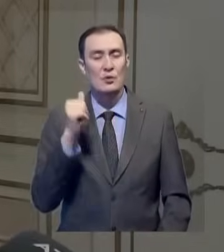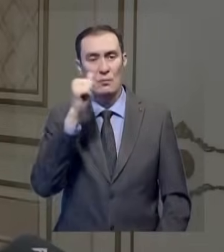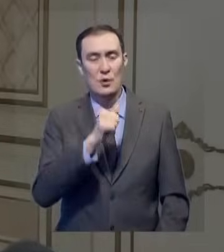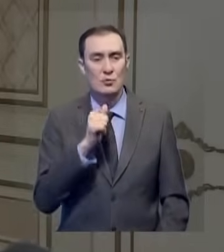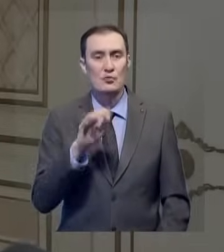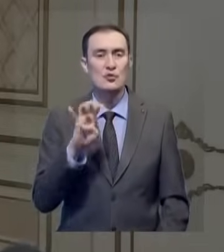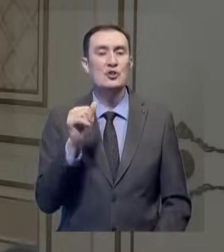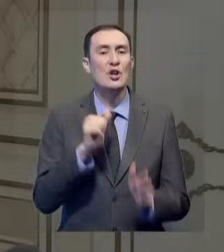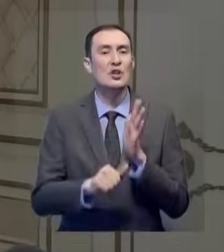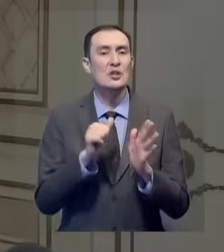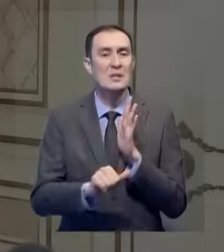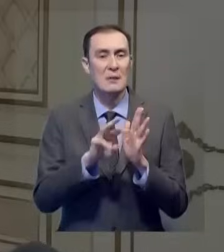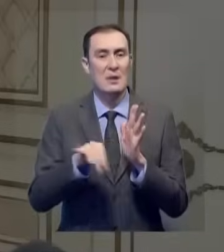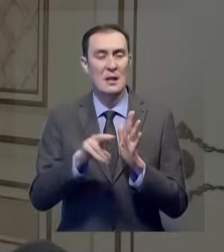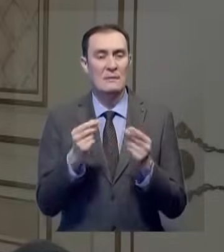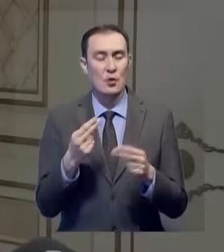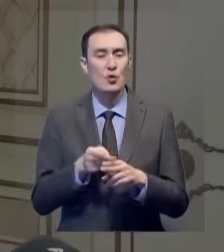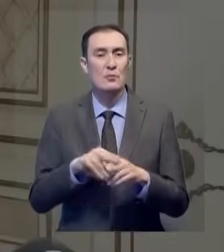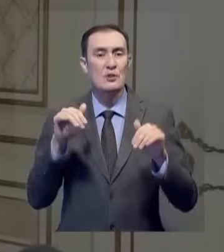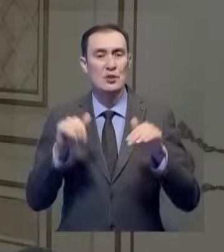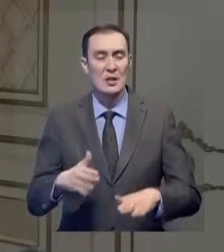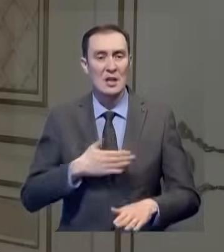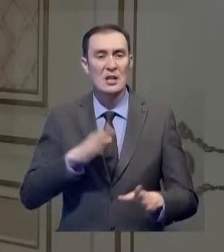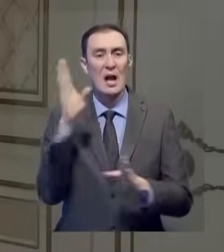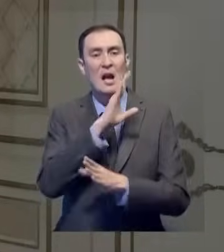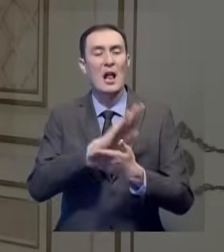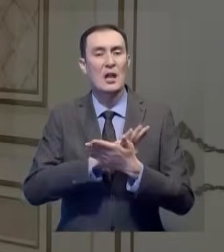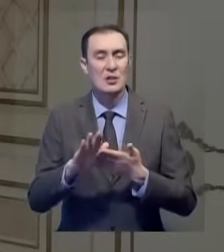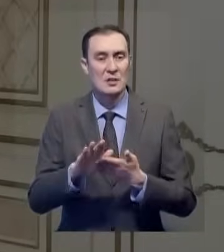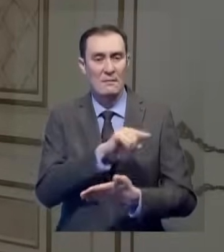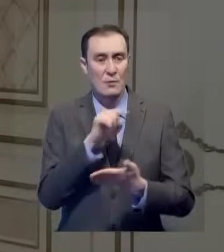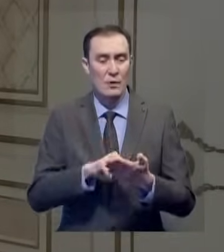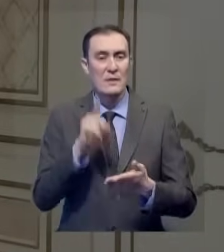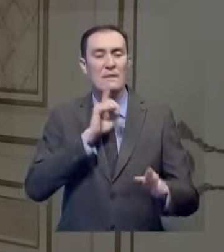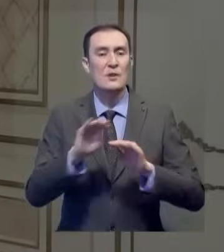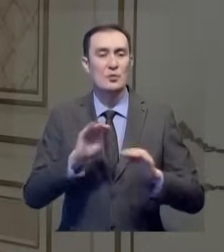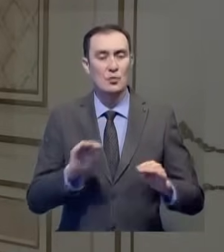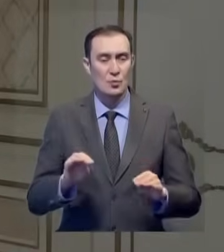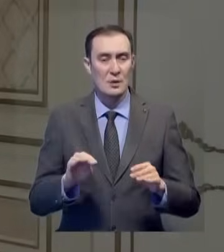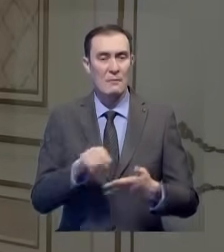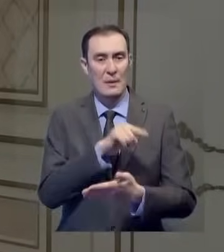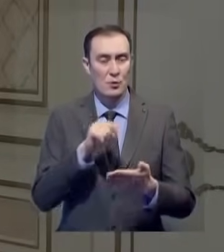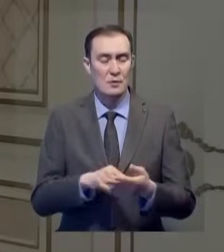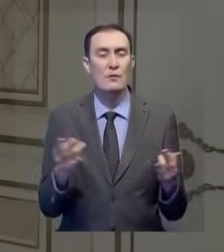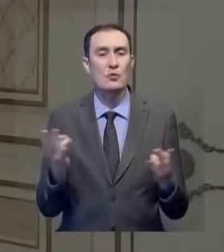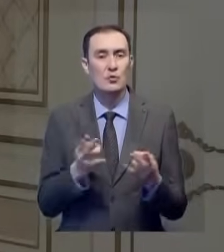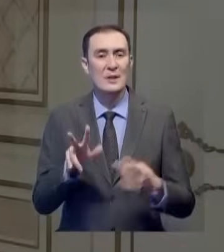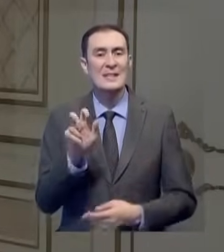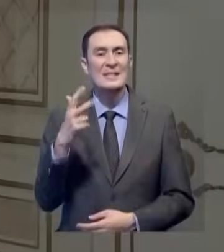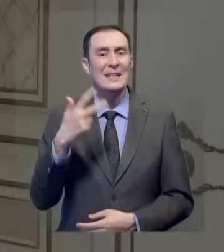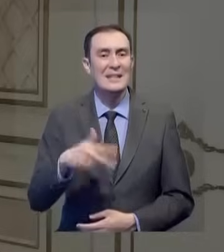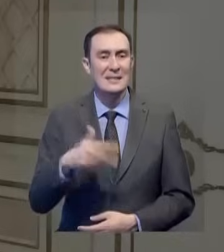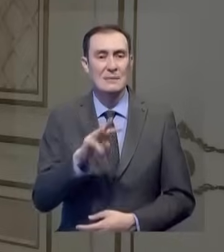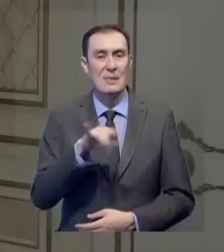2023-2024 – 460 миллиардов. Но для решения наших экологических, в том числе инфраструктурных вопросов, требуется